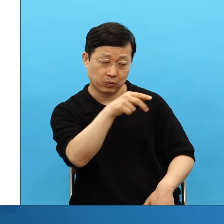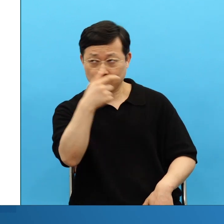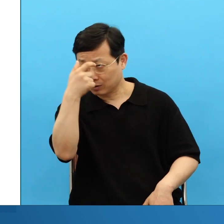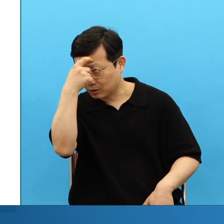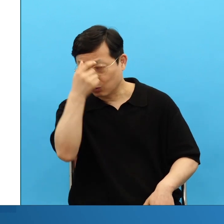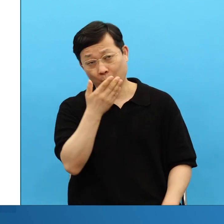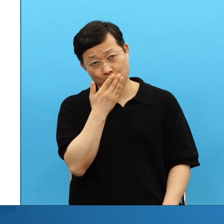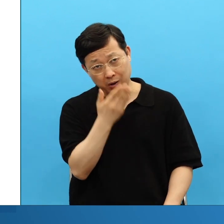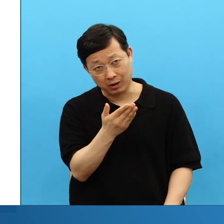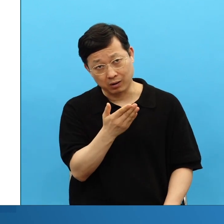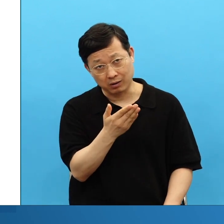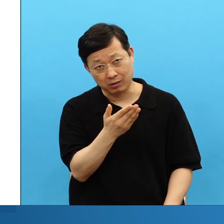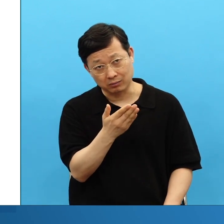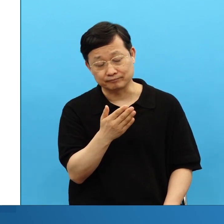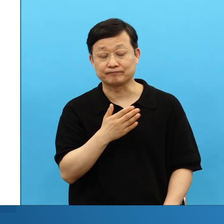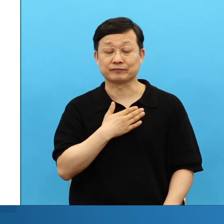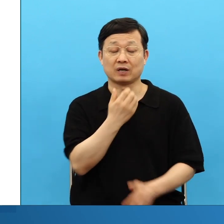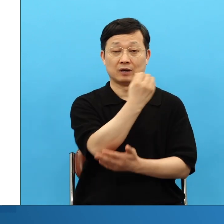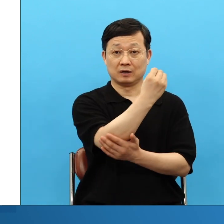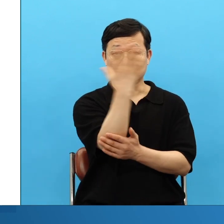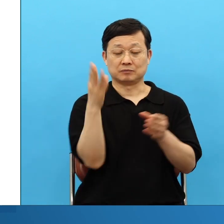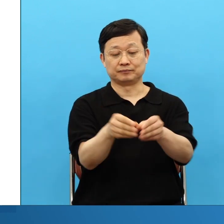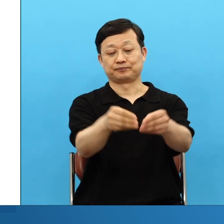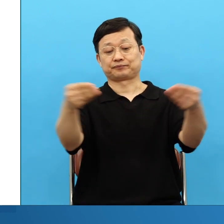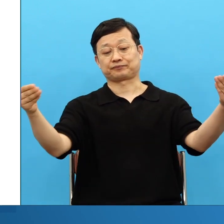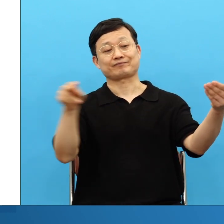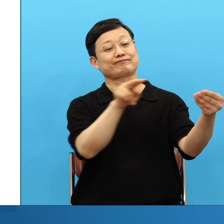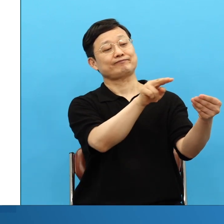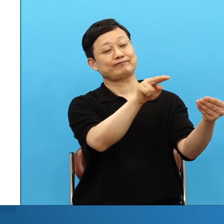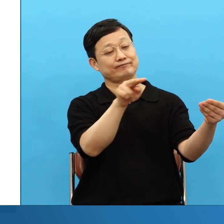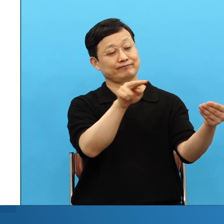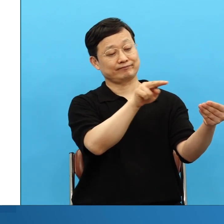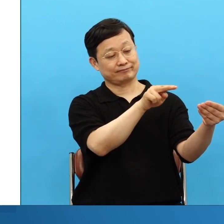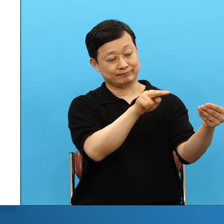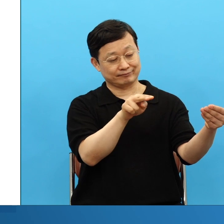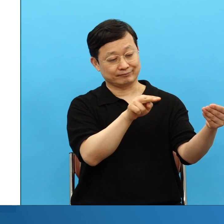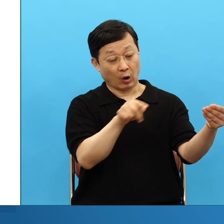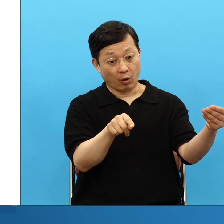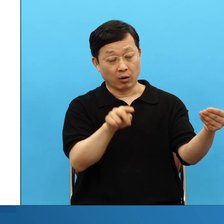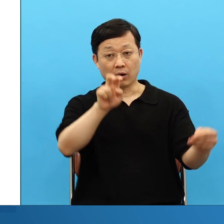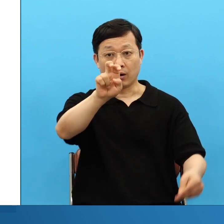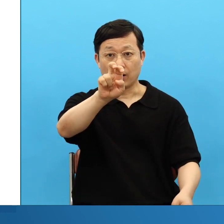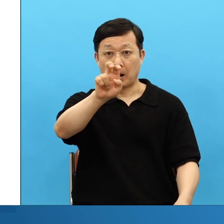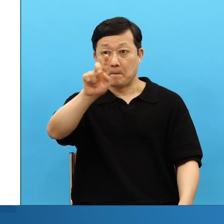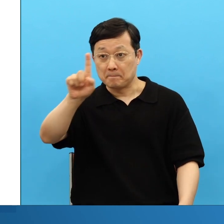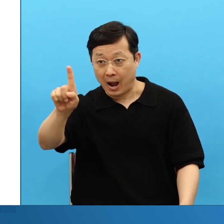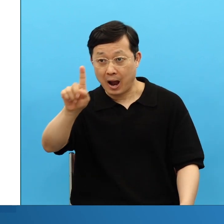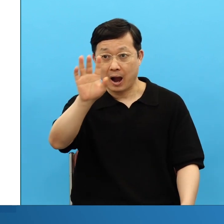보는데 이렇게 많은 글들이 있는데 이제 마약이라는 단어가 탁 들어오는 거예요.